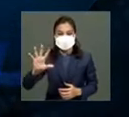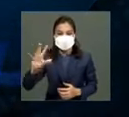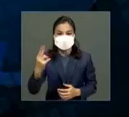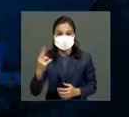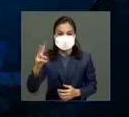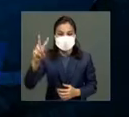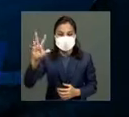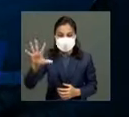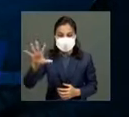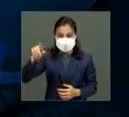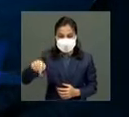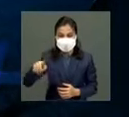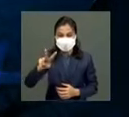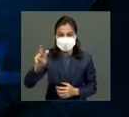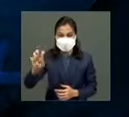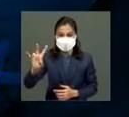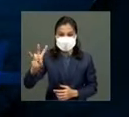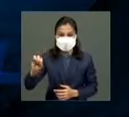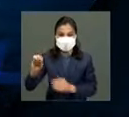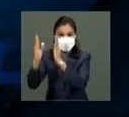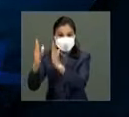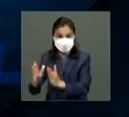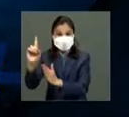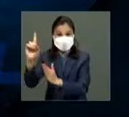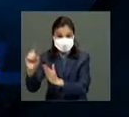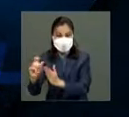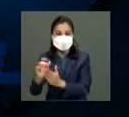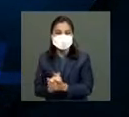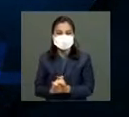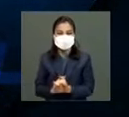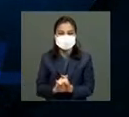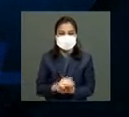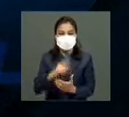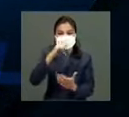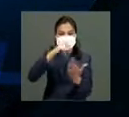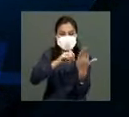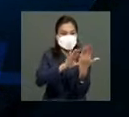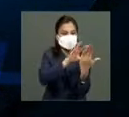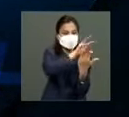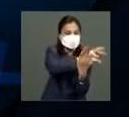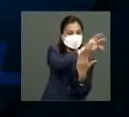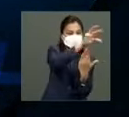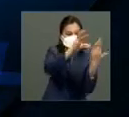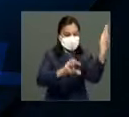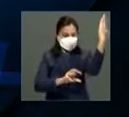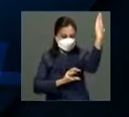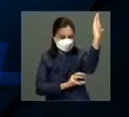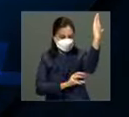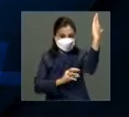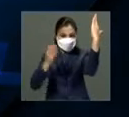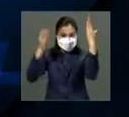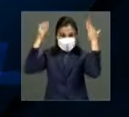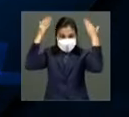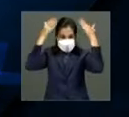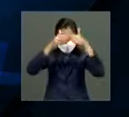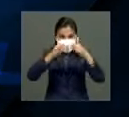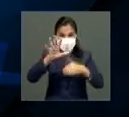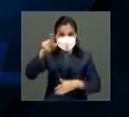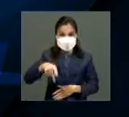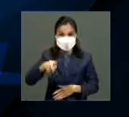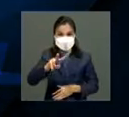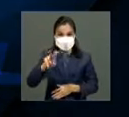3,255,270 คนนะครับในประเทศเพื่อนบ้านของเรานะครับไปดูที่อินโดนีเซีย 5,200 นะครับฟิลิปปิน